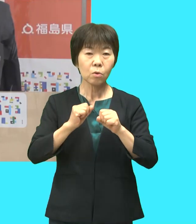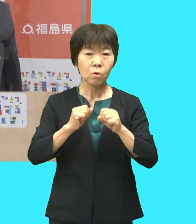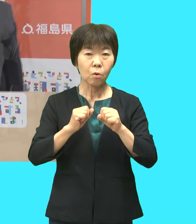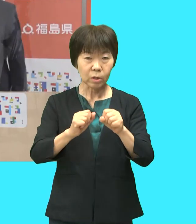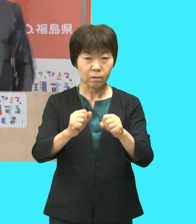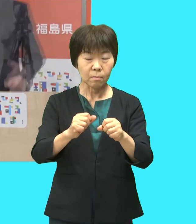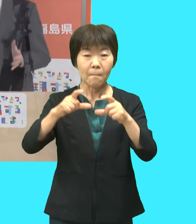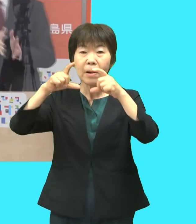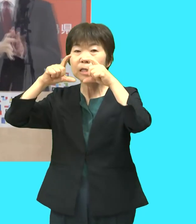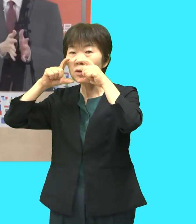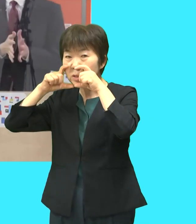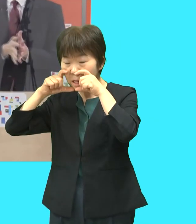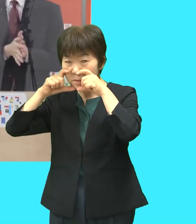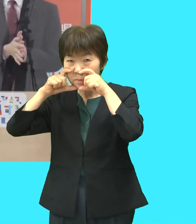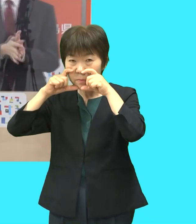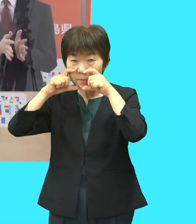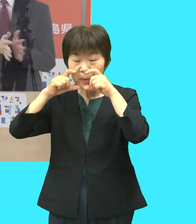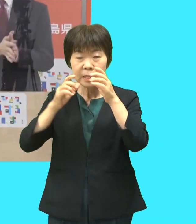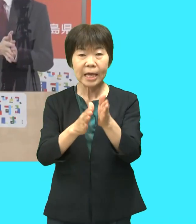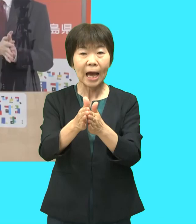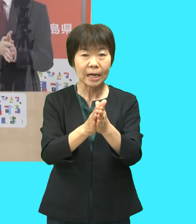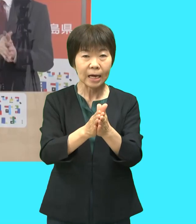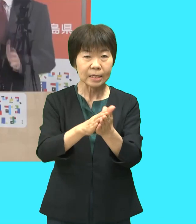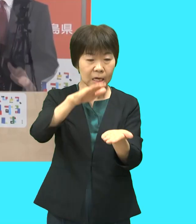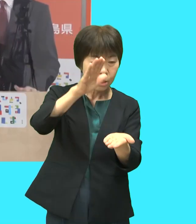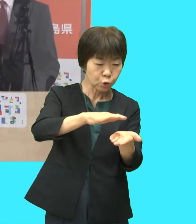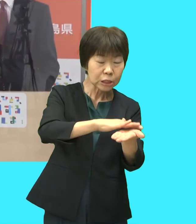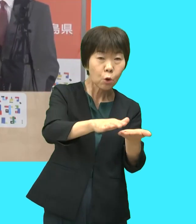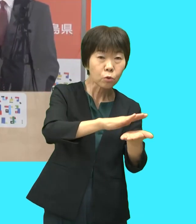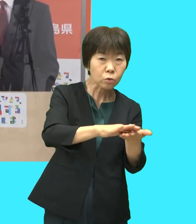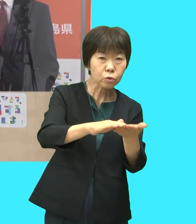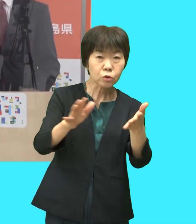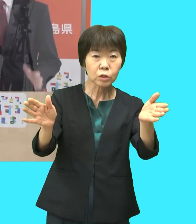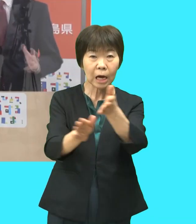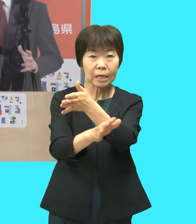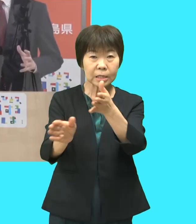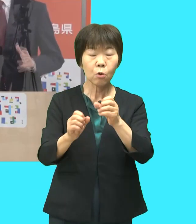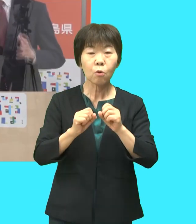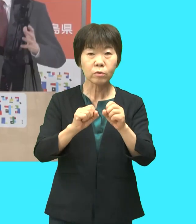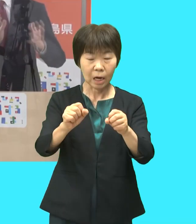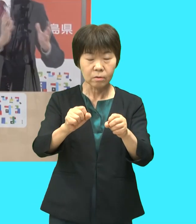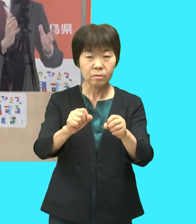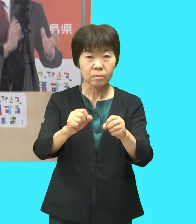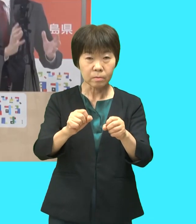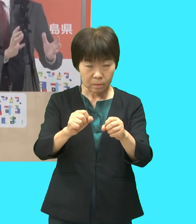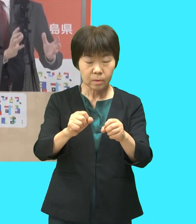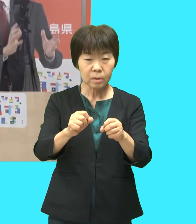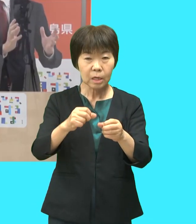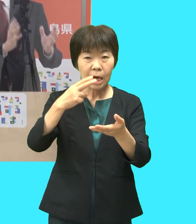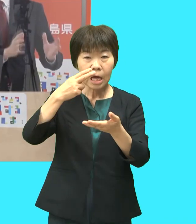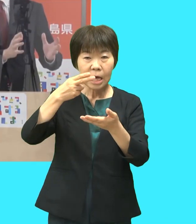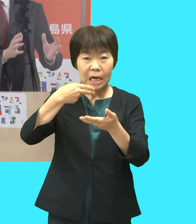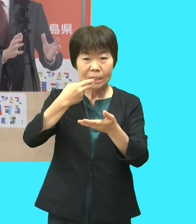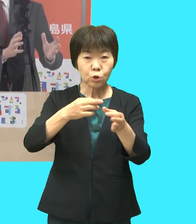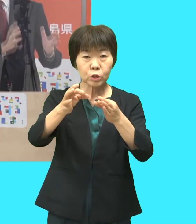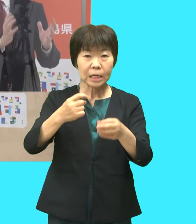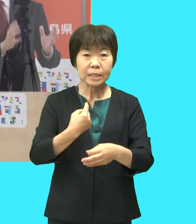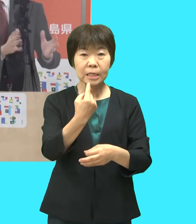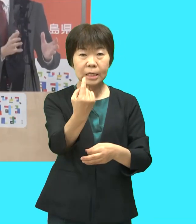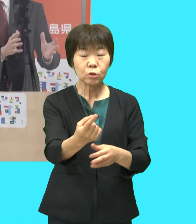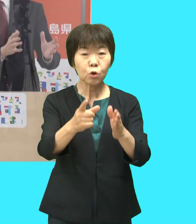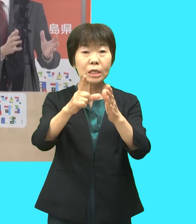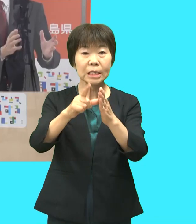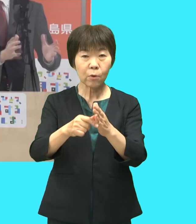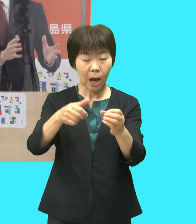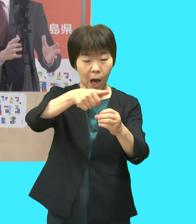スクをつける、手洗い、手指消毒、換気を行う、あと特に飲食店に行く際にはオレン